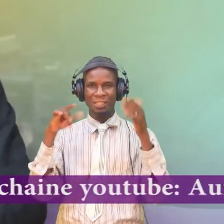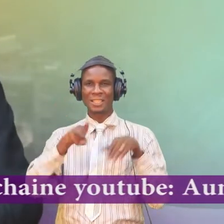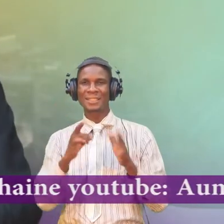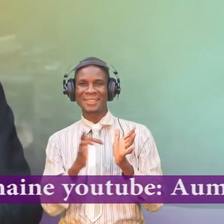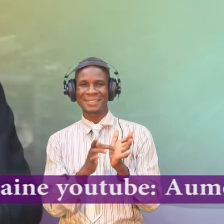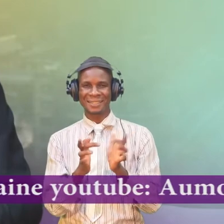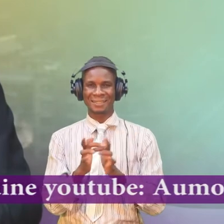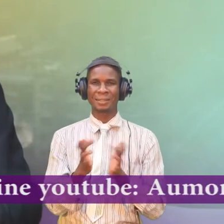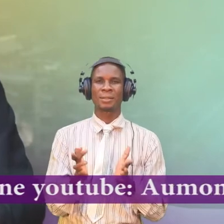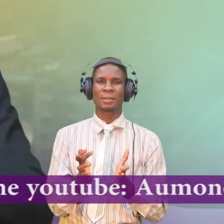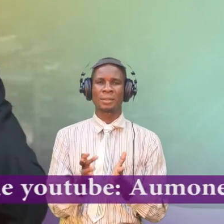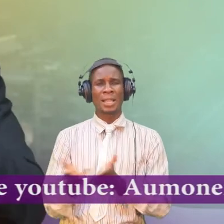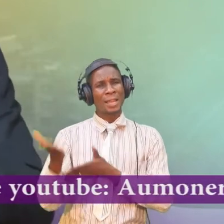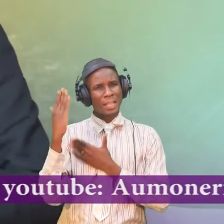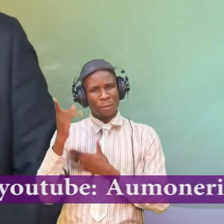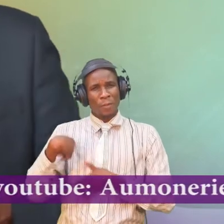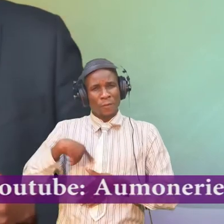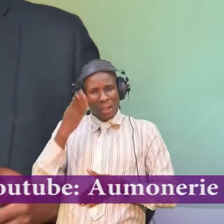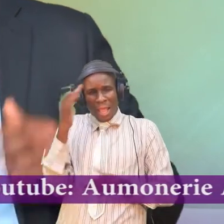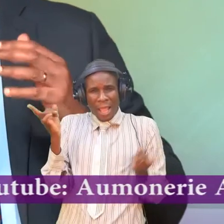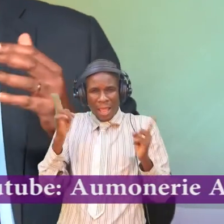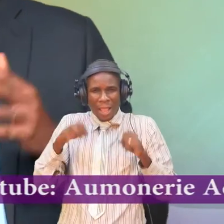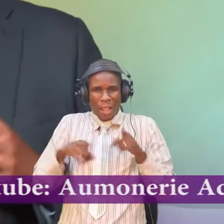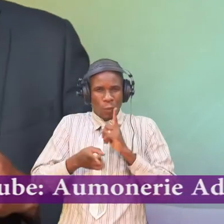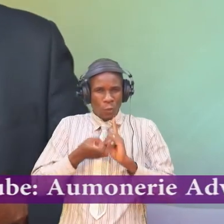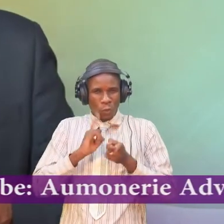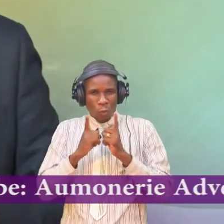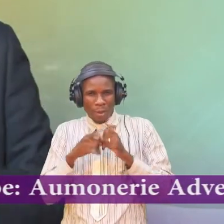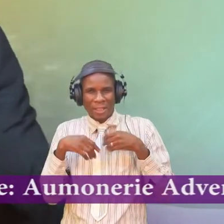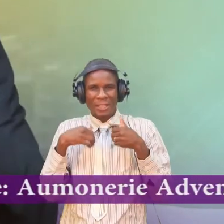unapatikana kwa mwana kondoo wa Mungu ambaye ni Yesu Kristo.